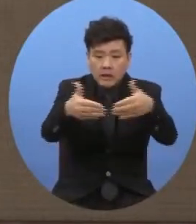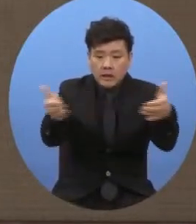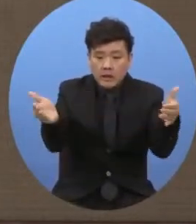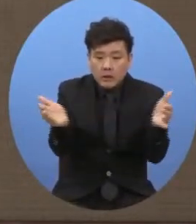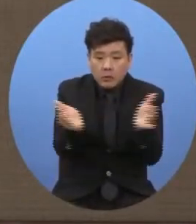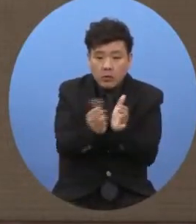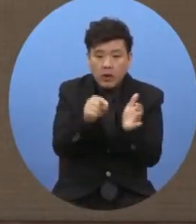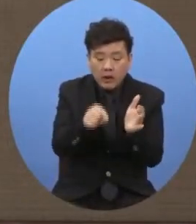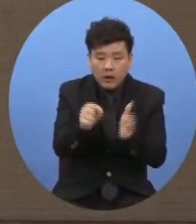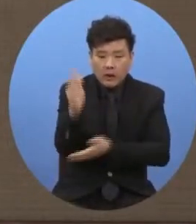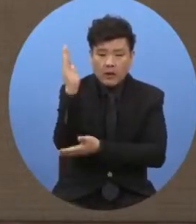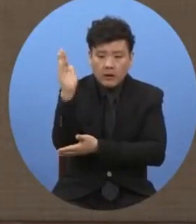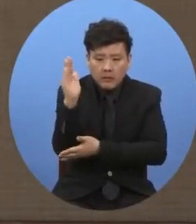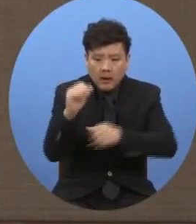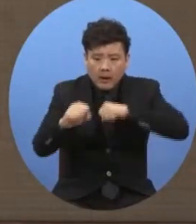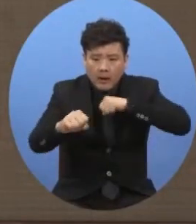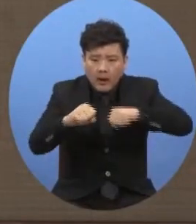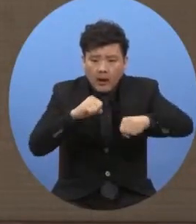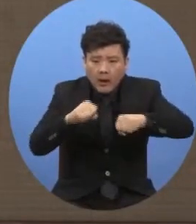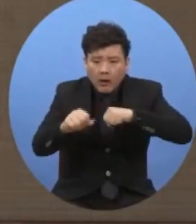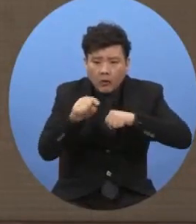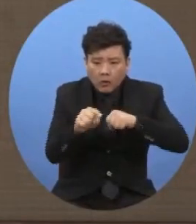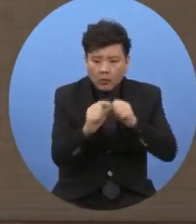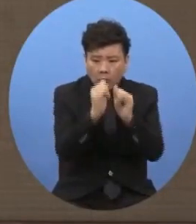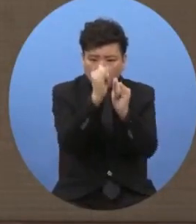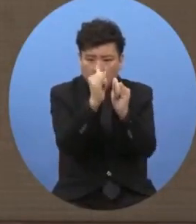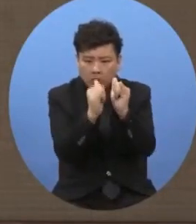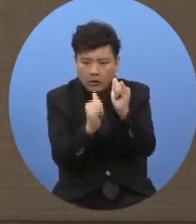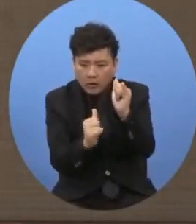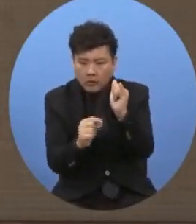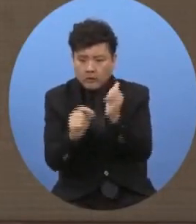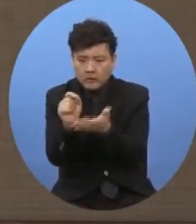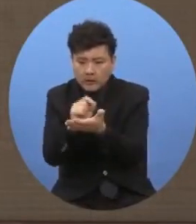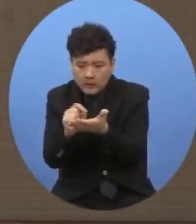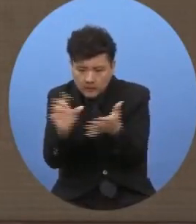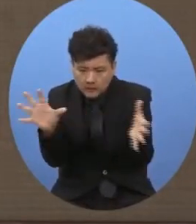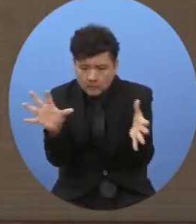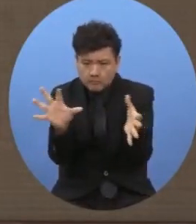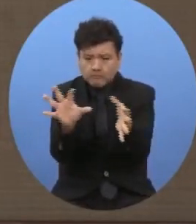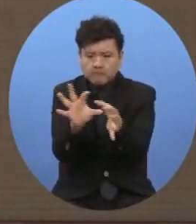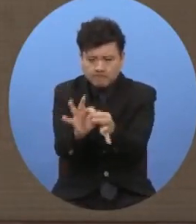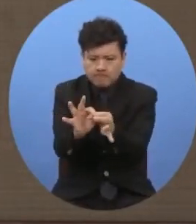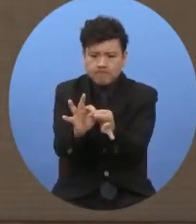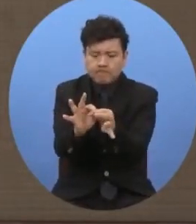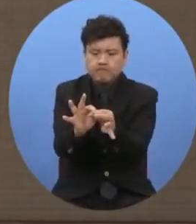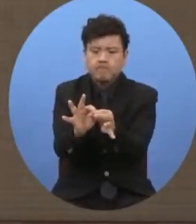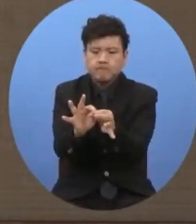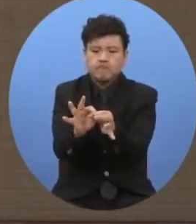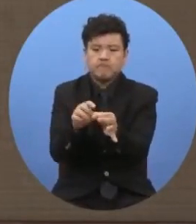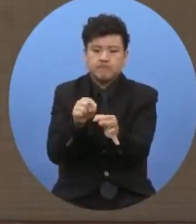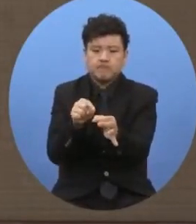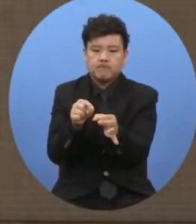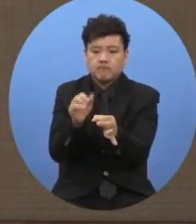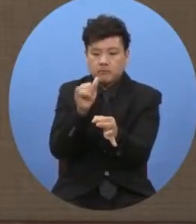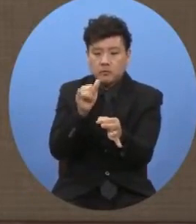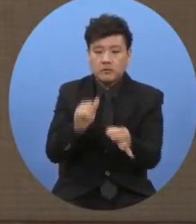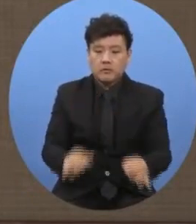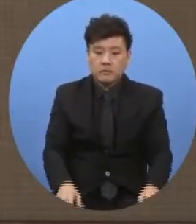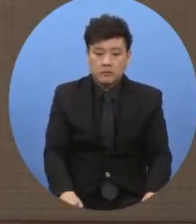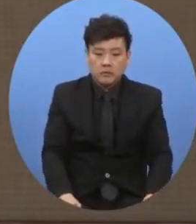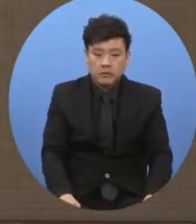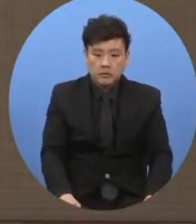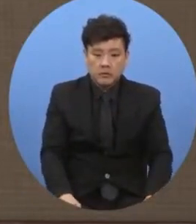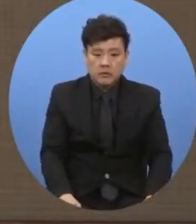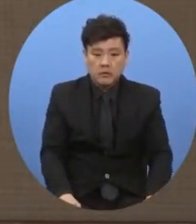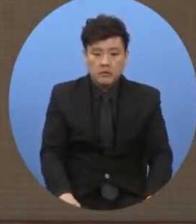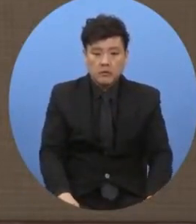공간에서의 발언과 행동 하나하나가 모두 역사적 사료, 기록이 될수 있다는 점을 강조드리고 싶기 때문입니다. 역사 앞에 산없이